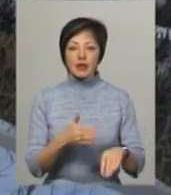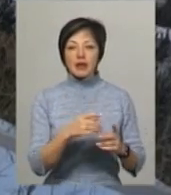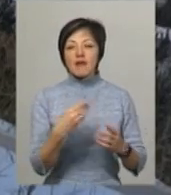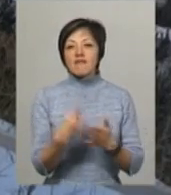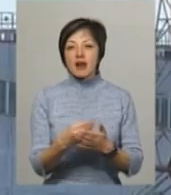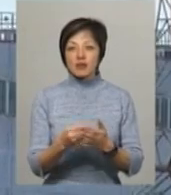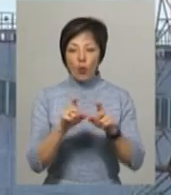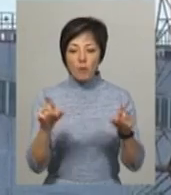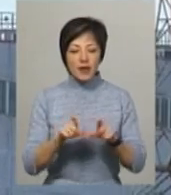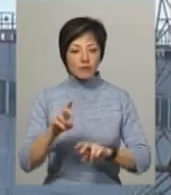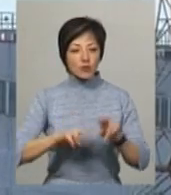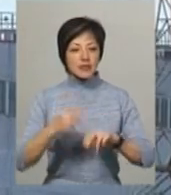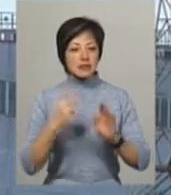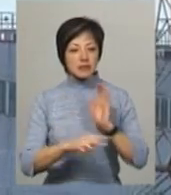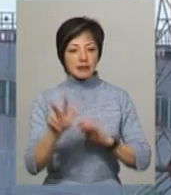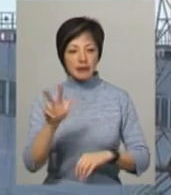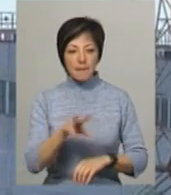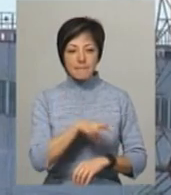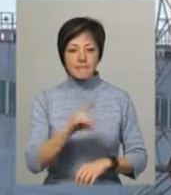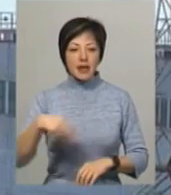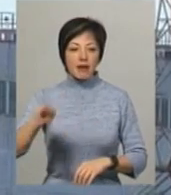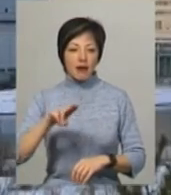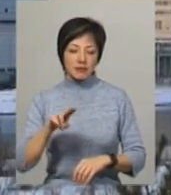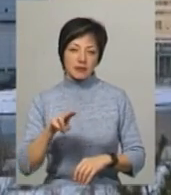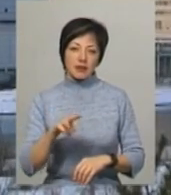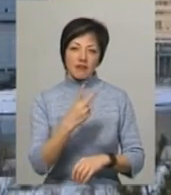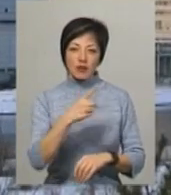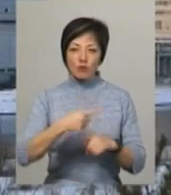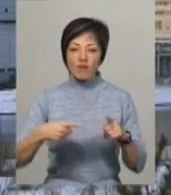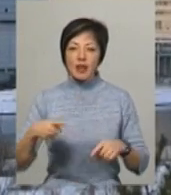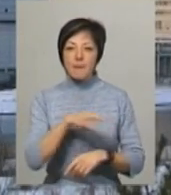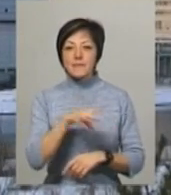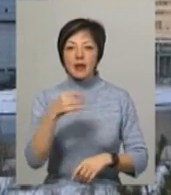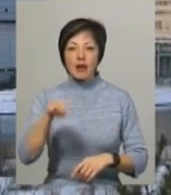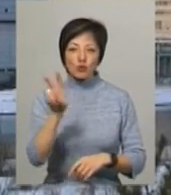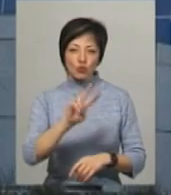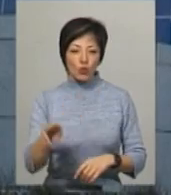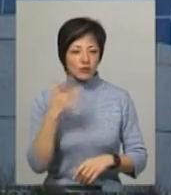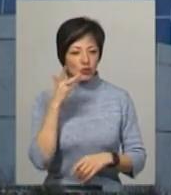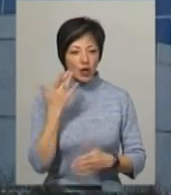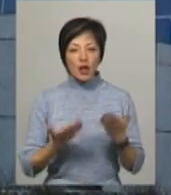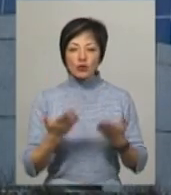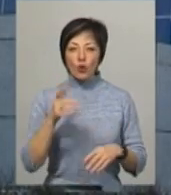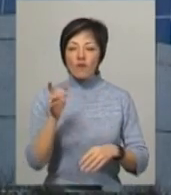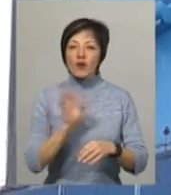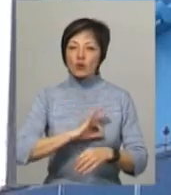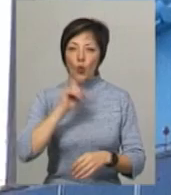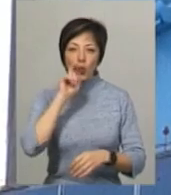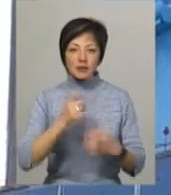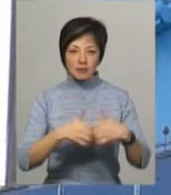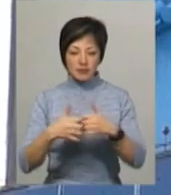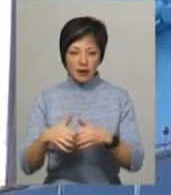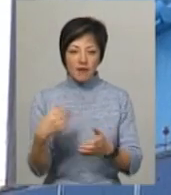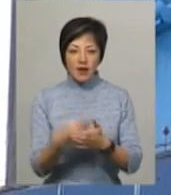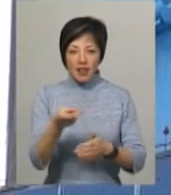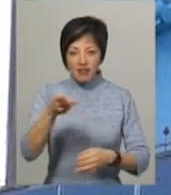вартість об'єктів будівництва – 73 мільярди гривень або 2,5 мільярди доларів США, якщо використовуватимуть українське устаткування. Вартість